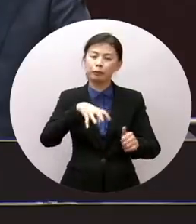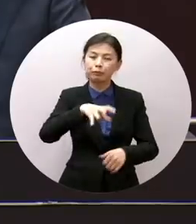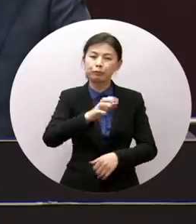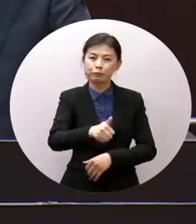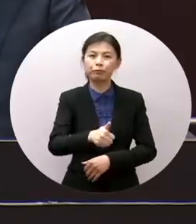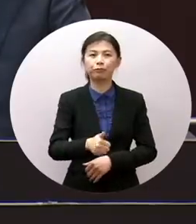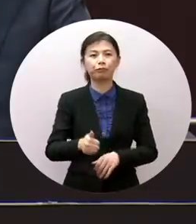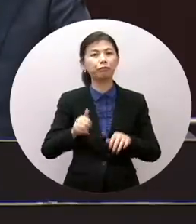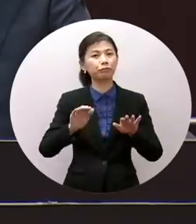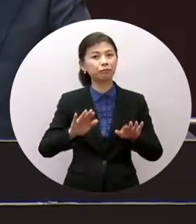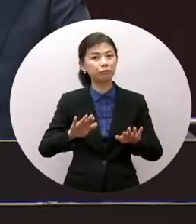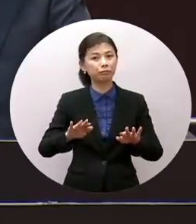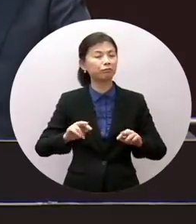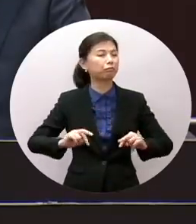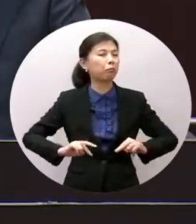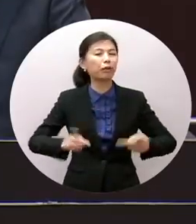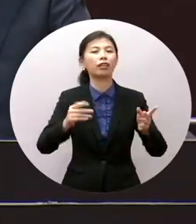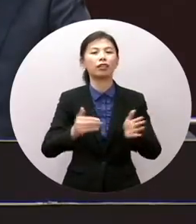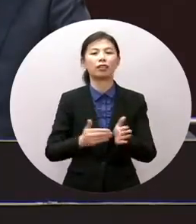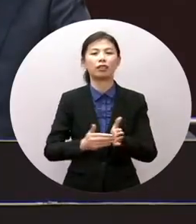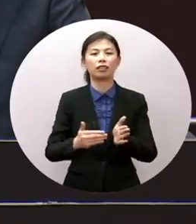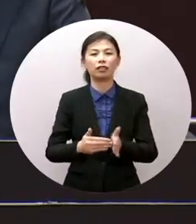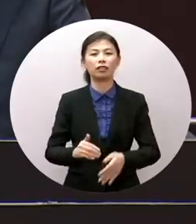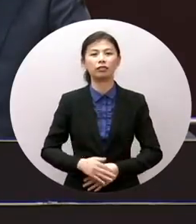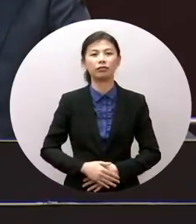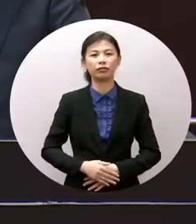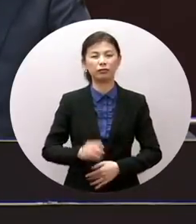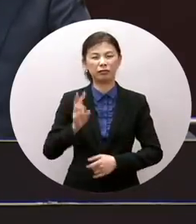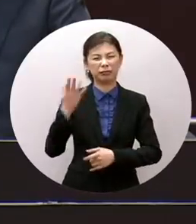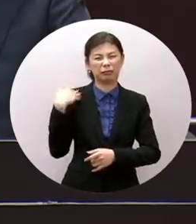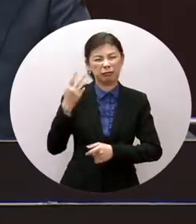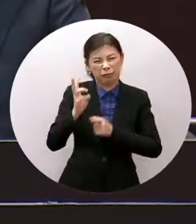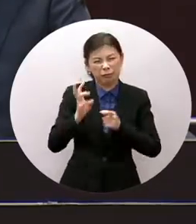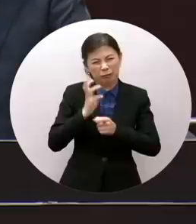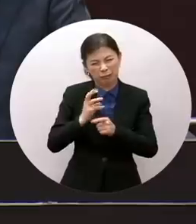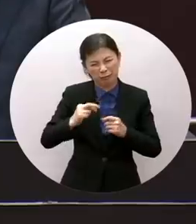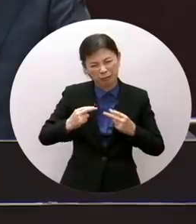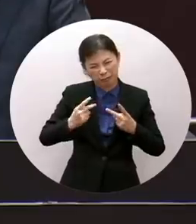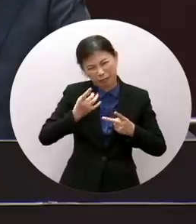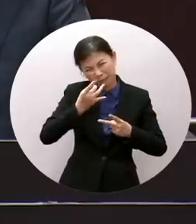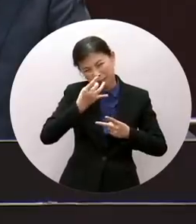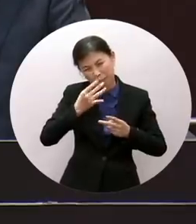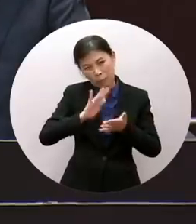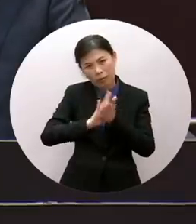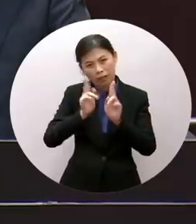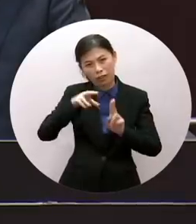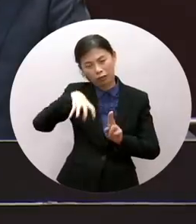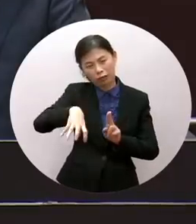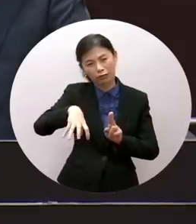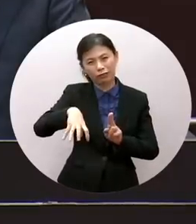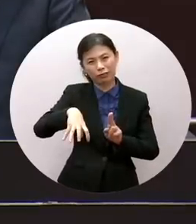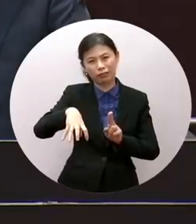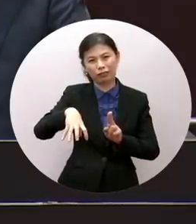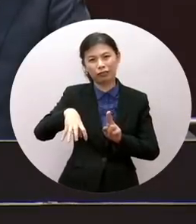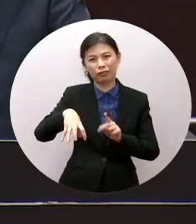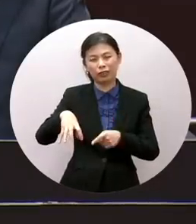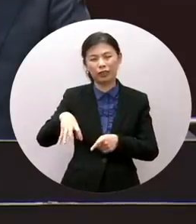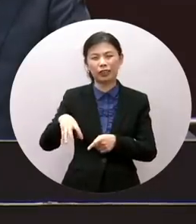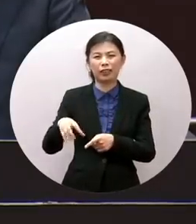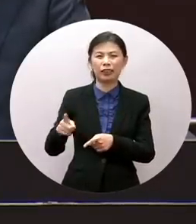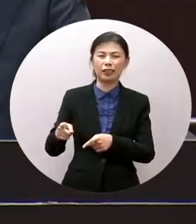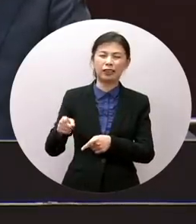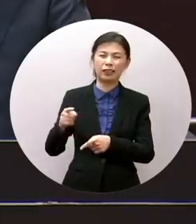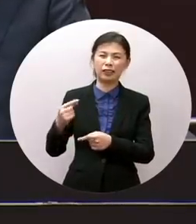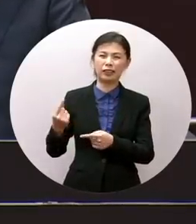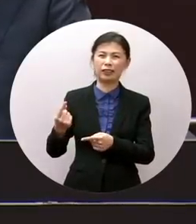即马已经整个都来改变，予咱的这30年吼，这个咱的变电所，这个那像地方的怪兽，